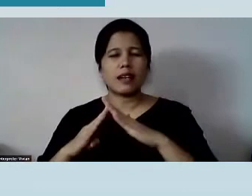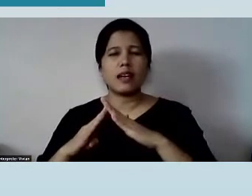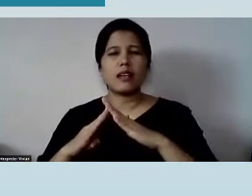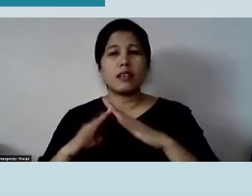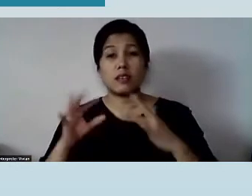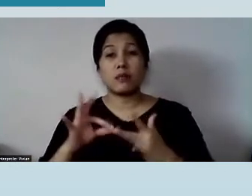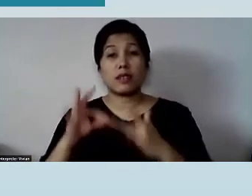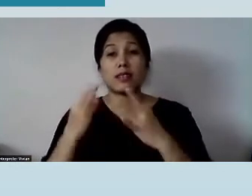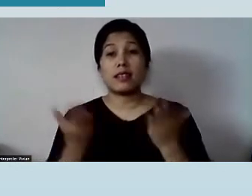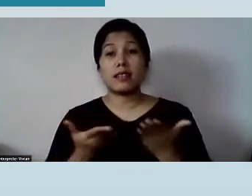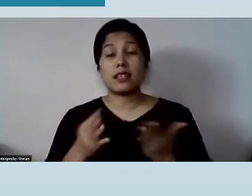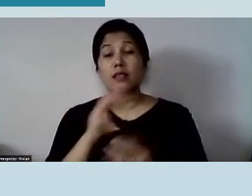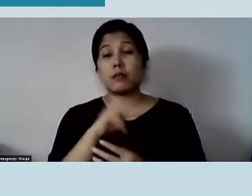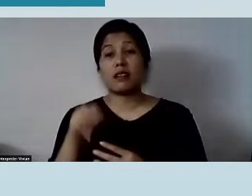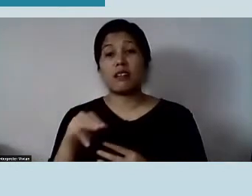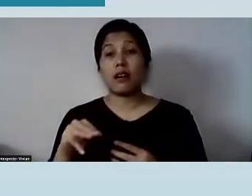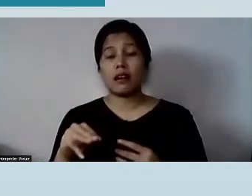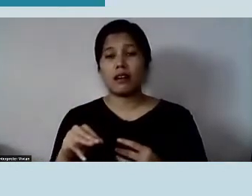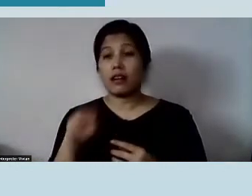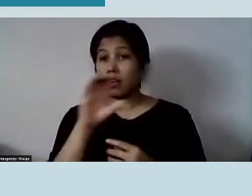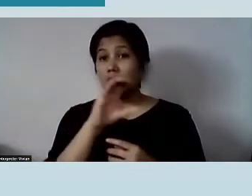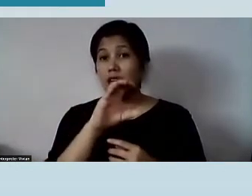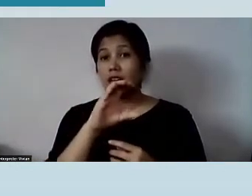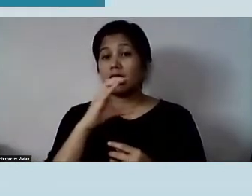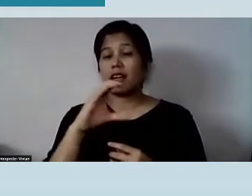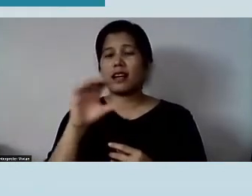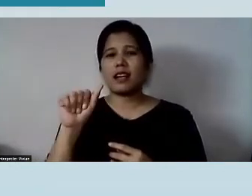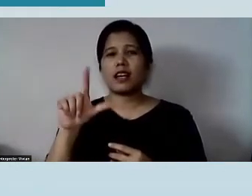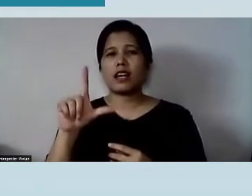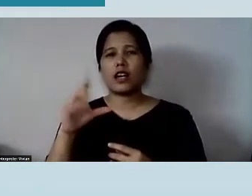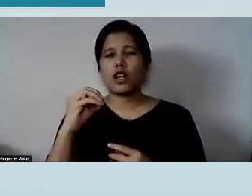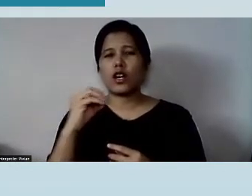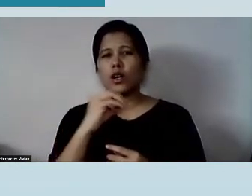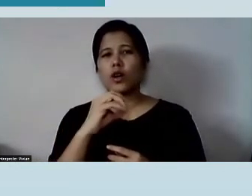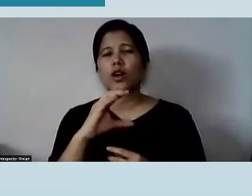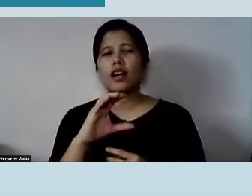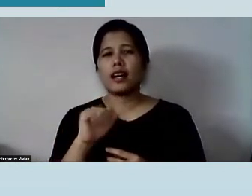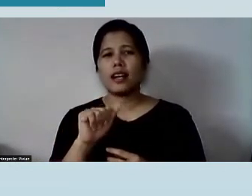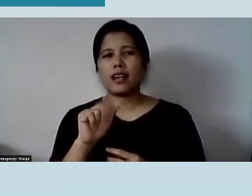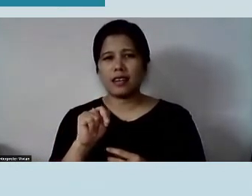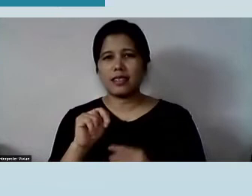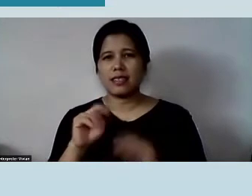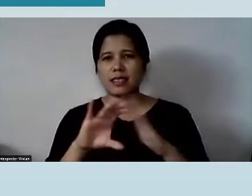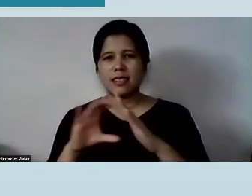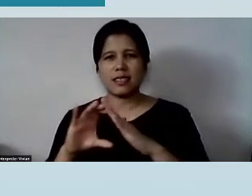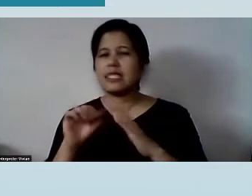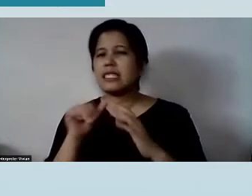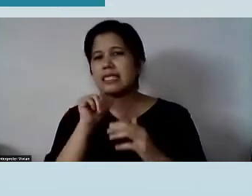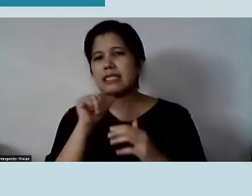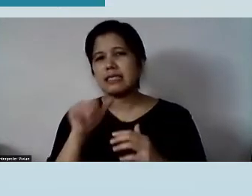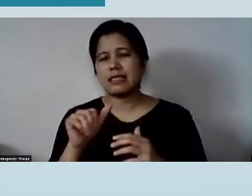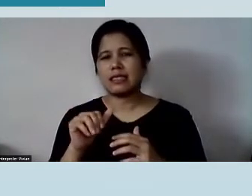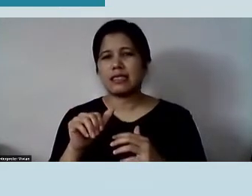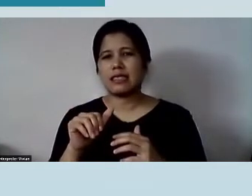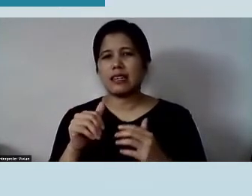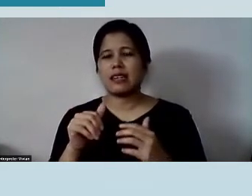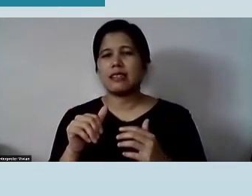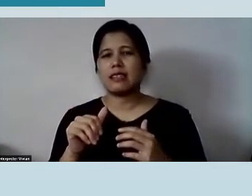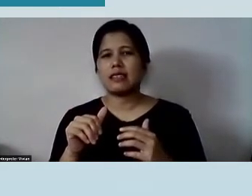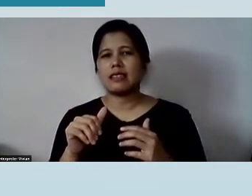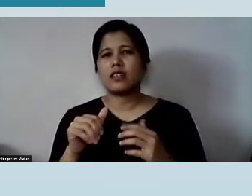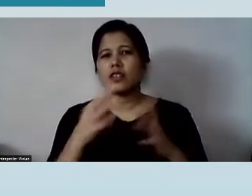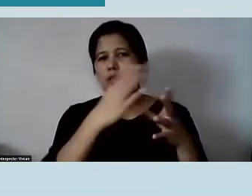For example, dito sa Caloocan City, medyo hindi siya adjacent. No? Mayroon silang separate